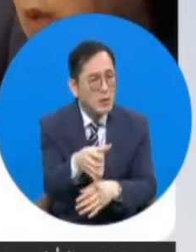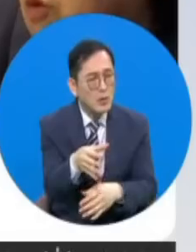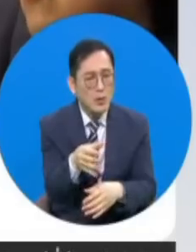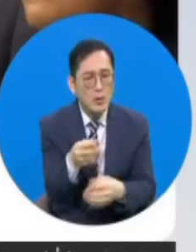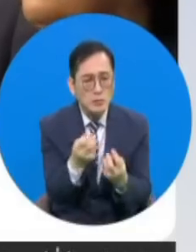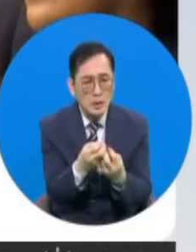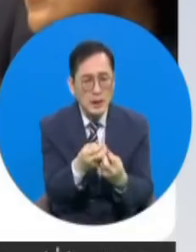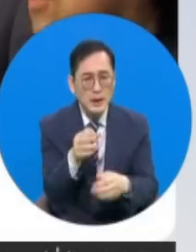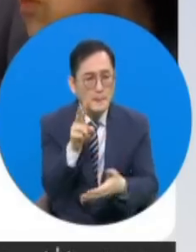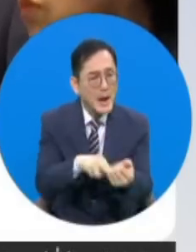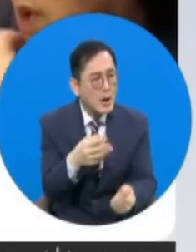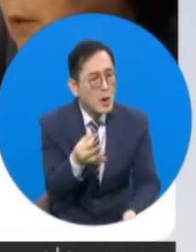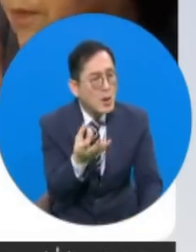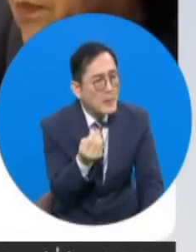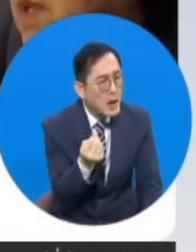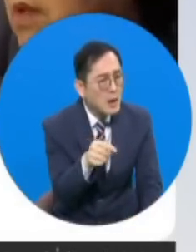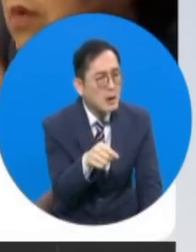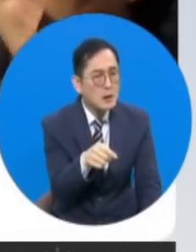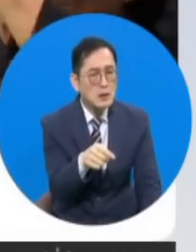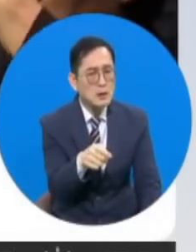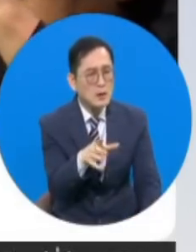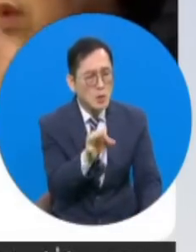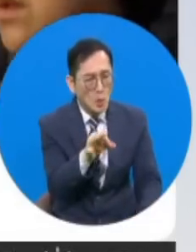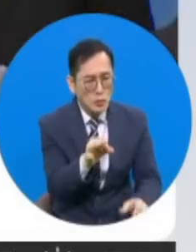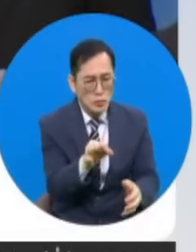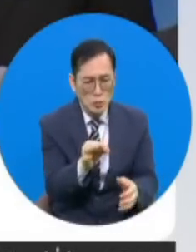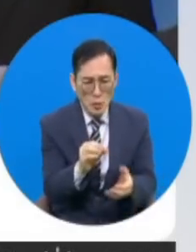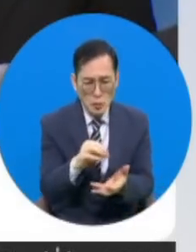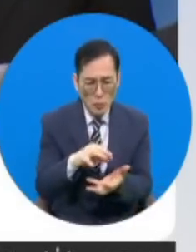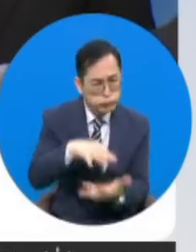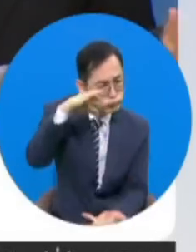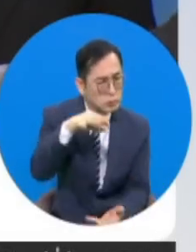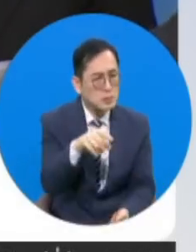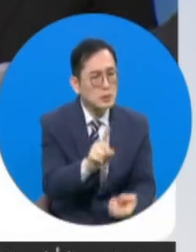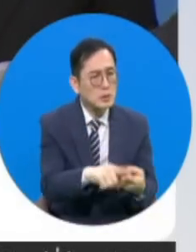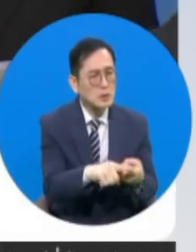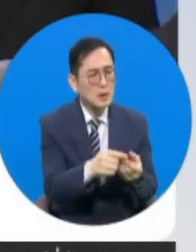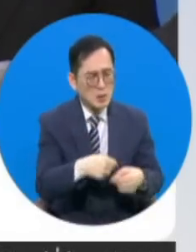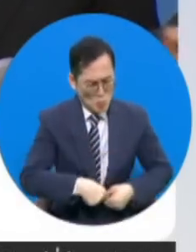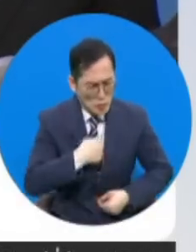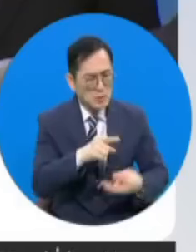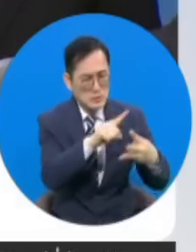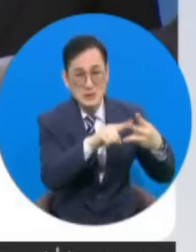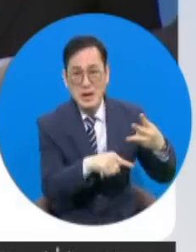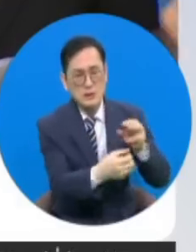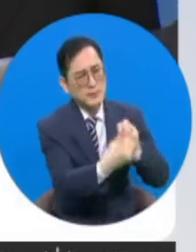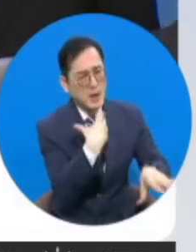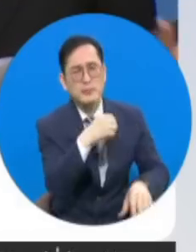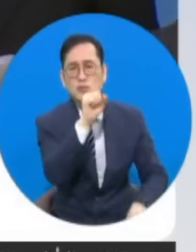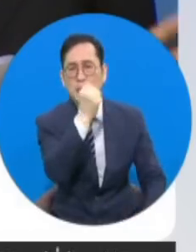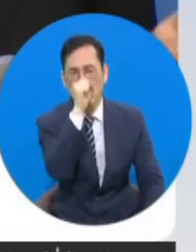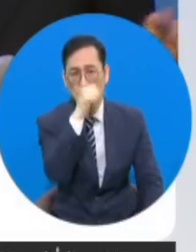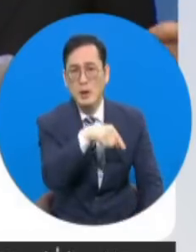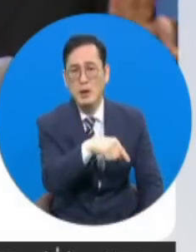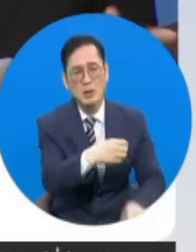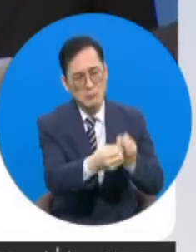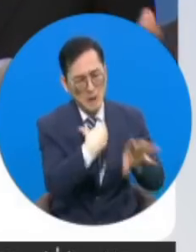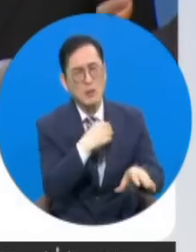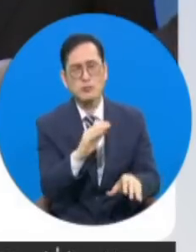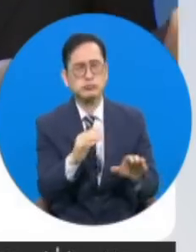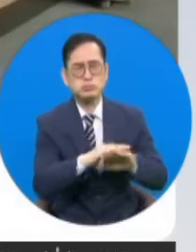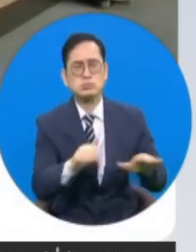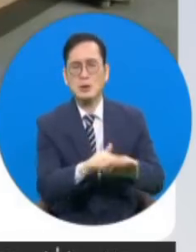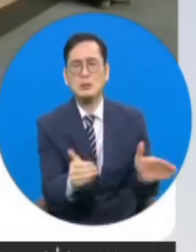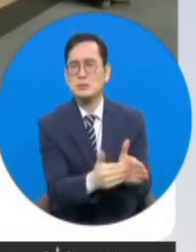지금 어떻게 됐는지만 명료하게 얘기해 주면 되는데 무슨 말들이 이렇게 많고 괜히 저쪽 옛날 운동화도 나오고 그